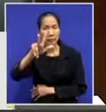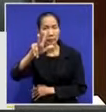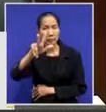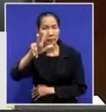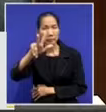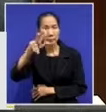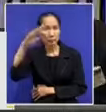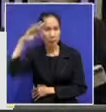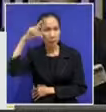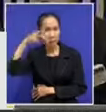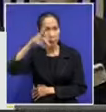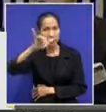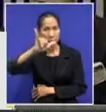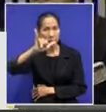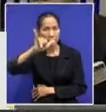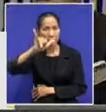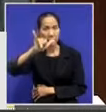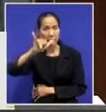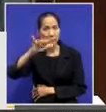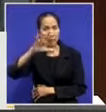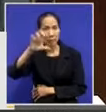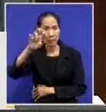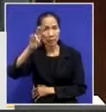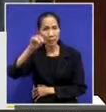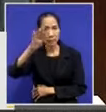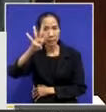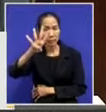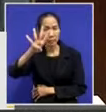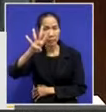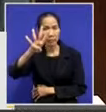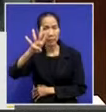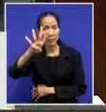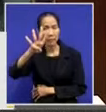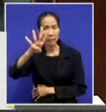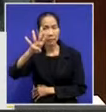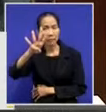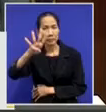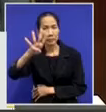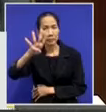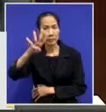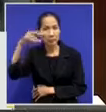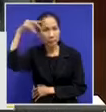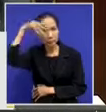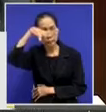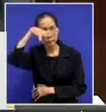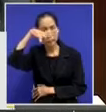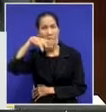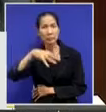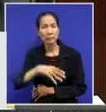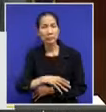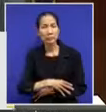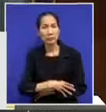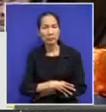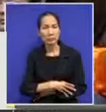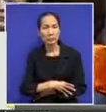งคุล พลเอกประยุทธ์จันโอชาครับ 574นายสมชายฝั่งโชลจิต นายธนาธรจึงรุ่งเรืองกิ